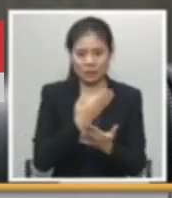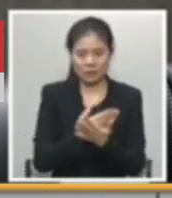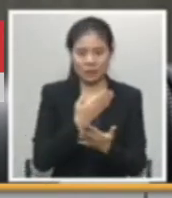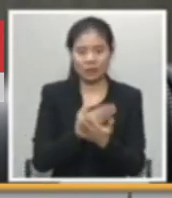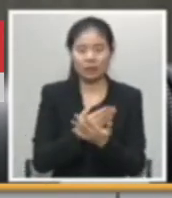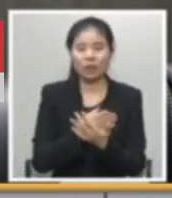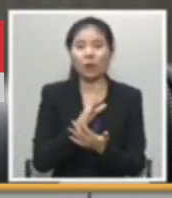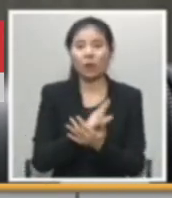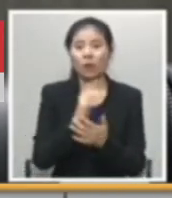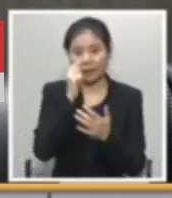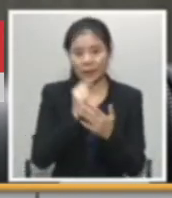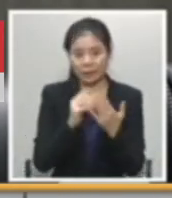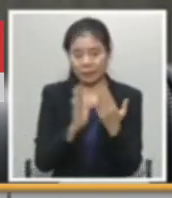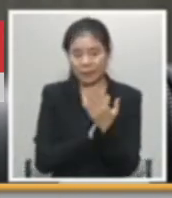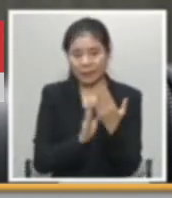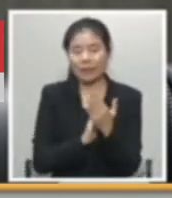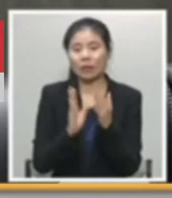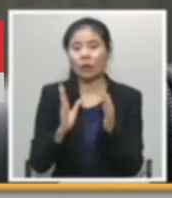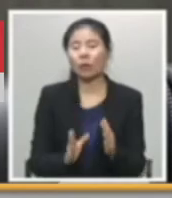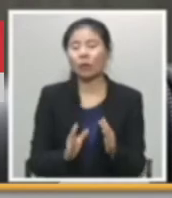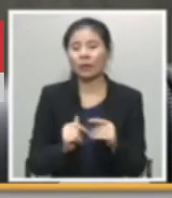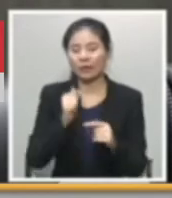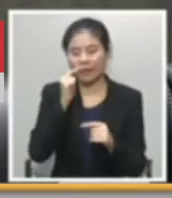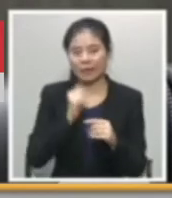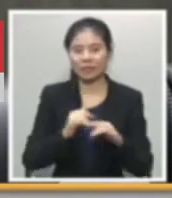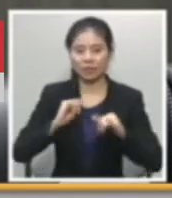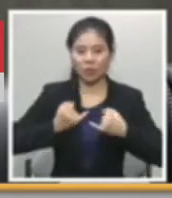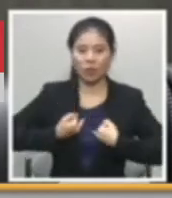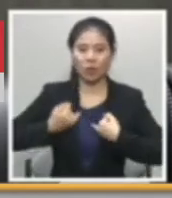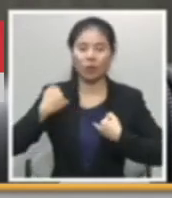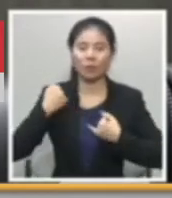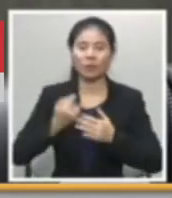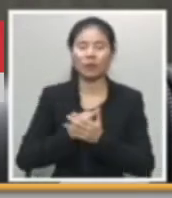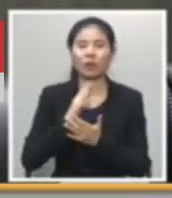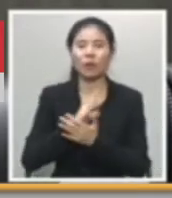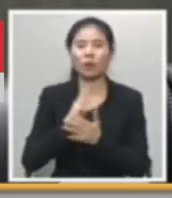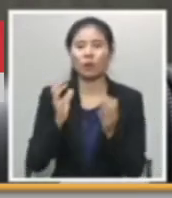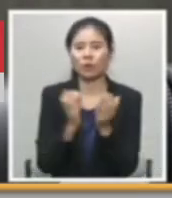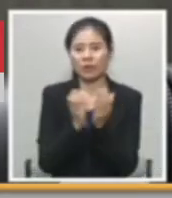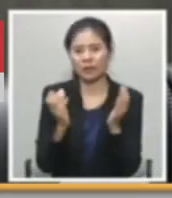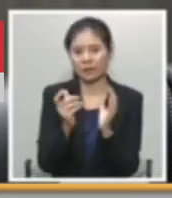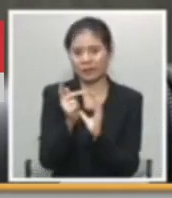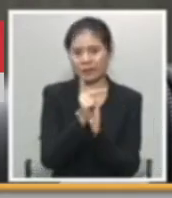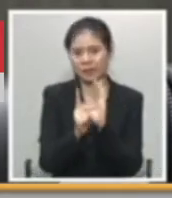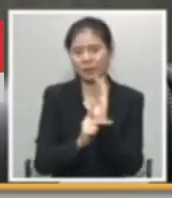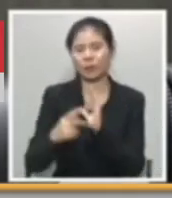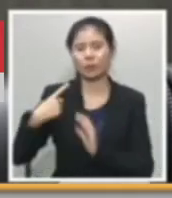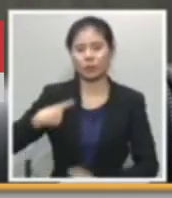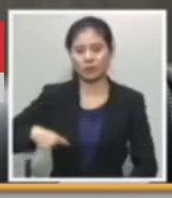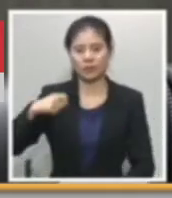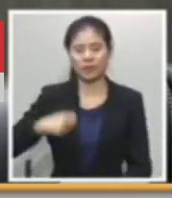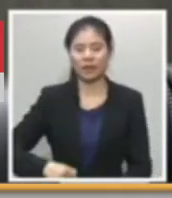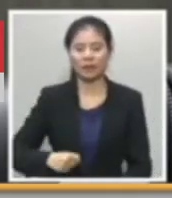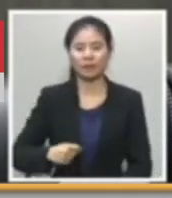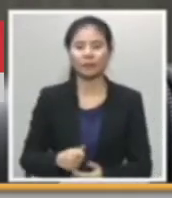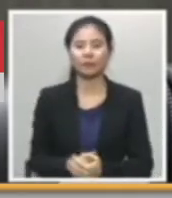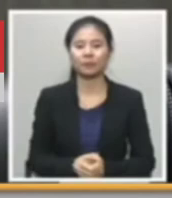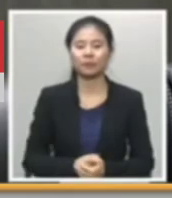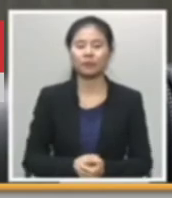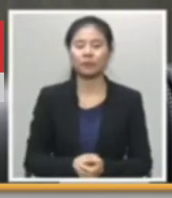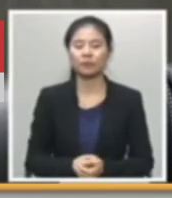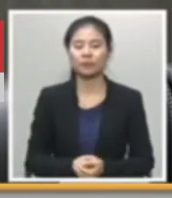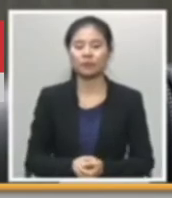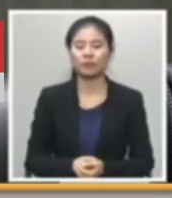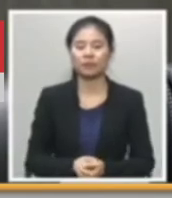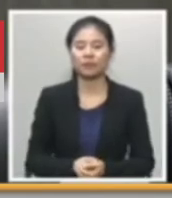ดินได้ตามคำวินิจฉัยของรัฐของศาลรัฐธรรมนูญเมื่อน